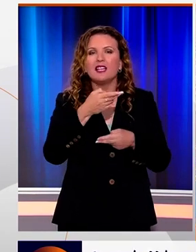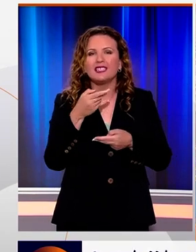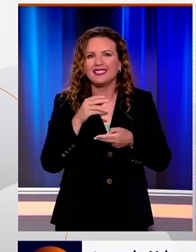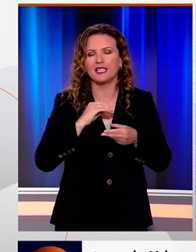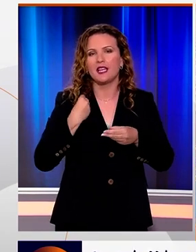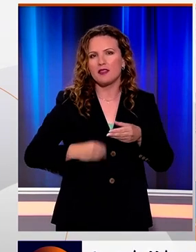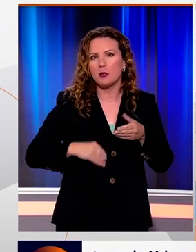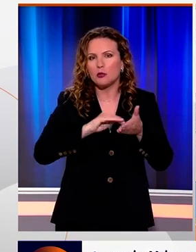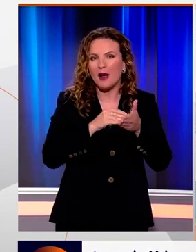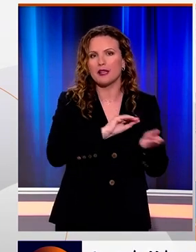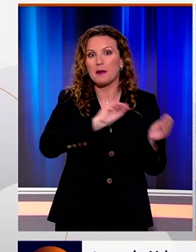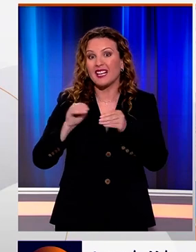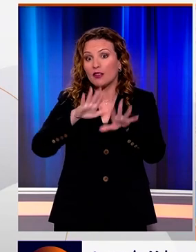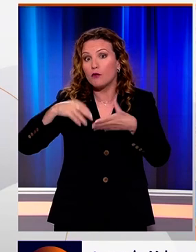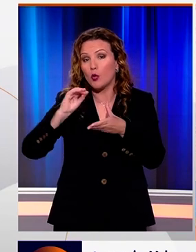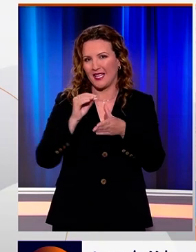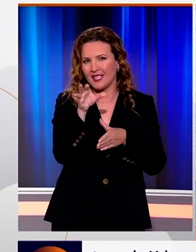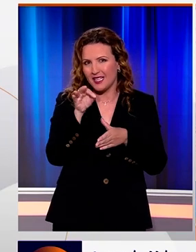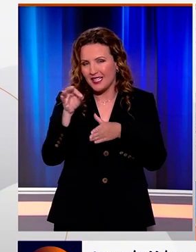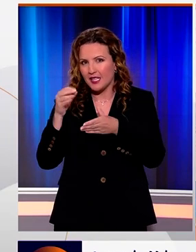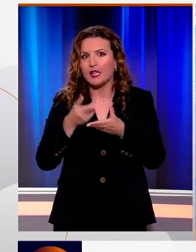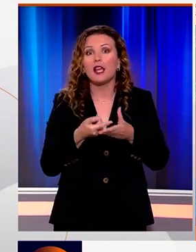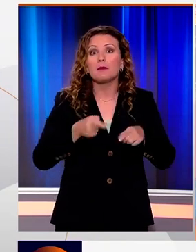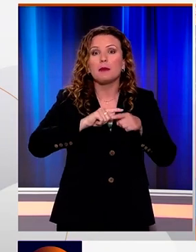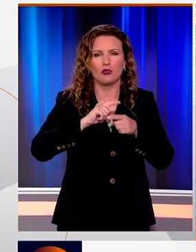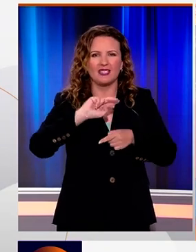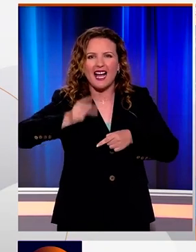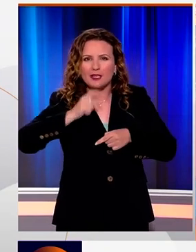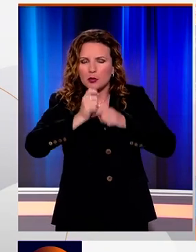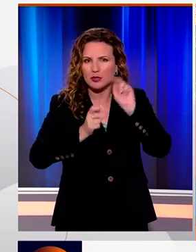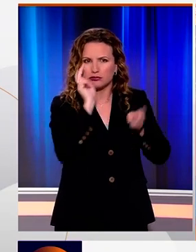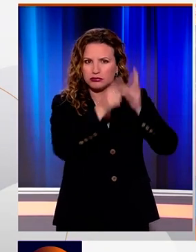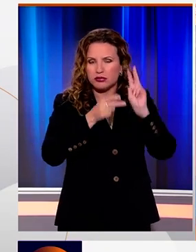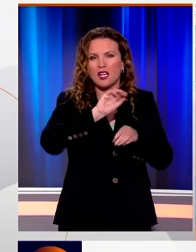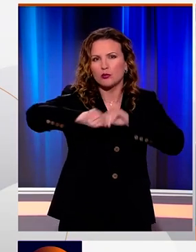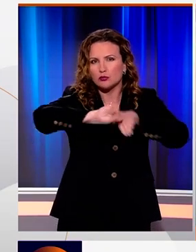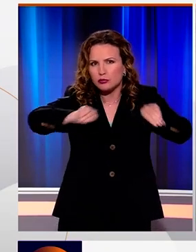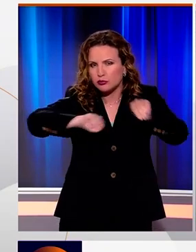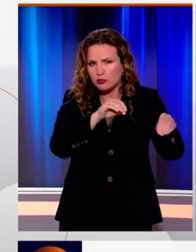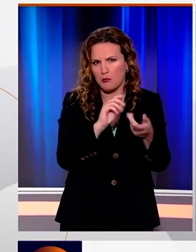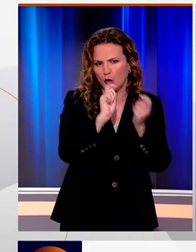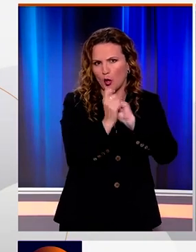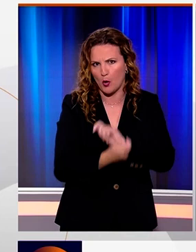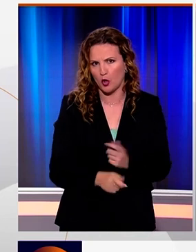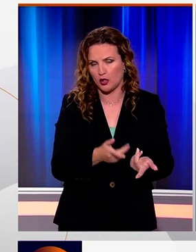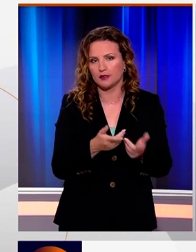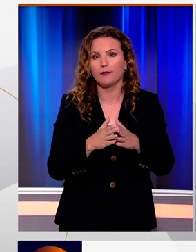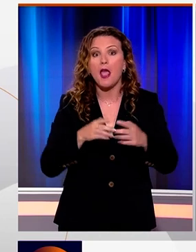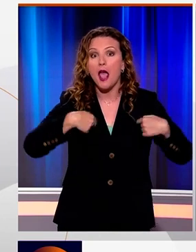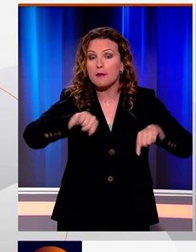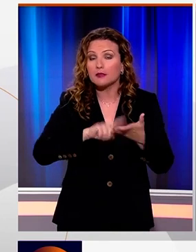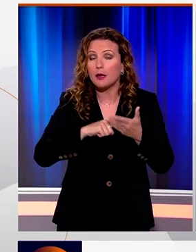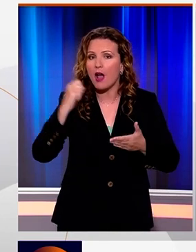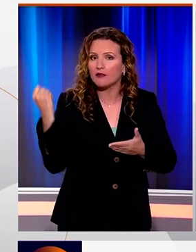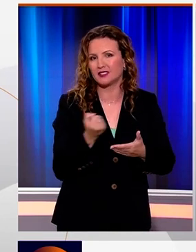με τις μετατάξεις στη Βουλή και τις κατηγορίες ίσωμης αντιπολίτευσης περί ρουσφετολογικών τροπολογιών. Όλοι οφείλουμε να είμαστε πολύ αυστηροί